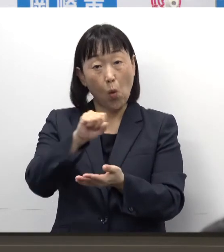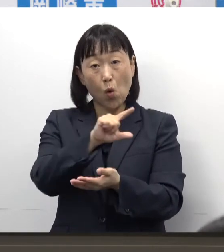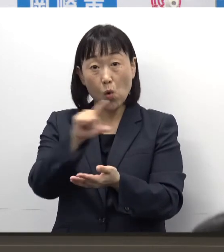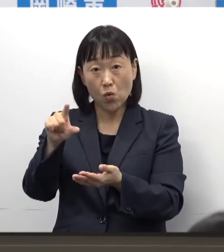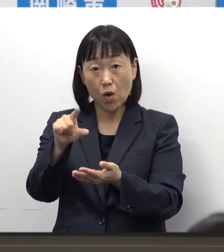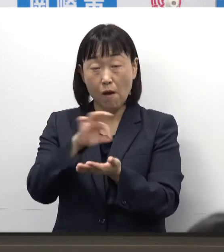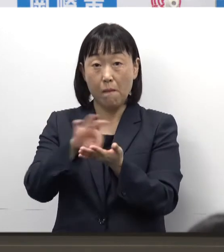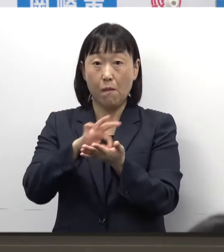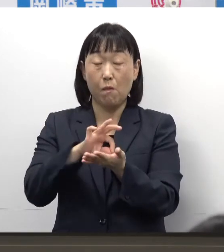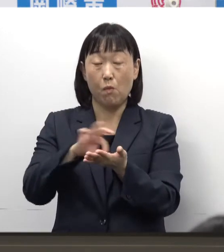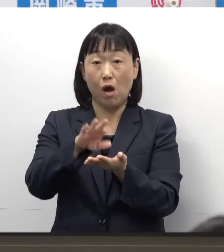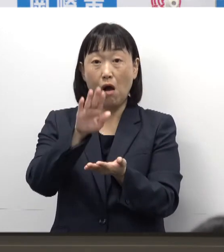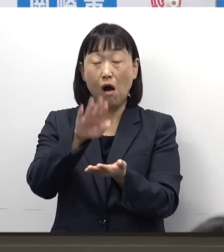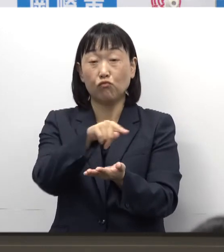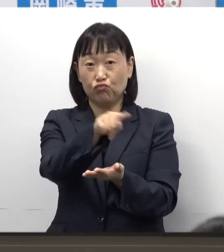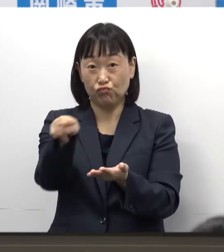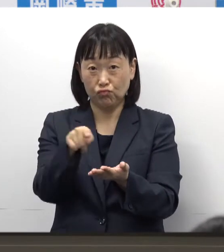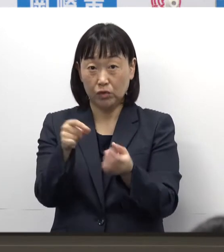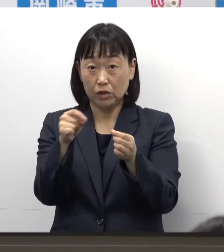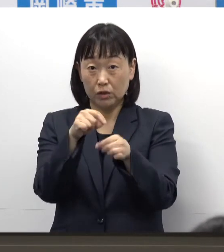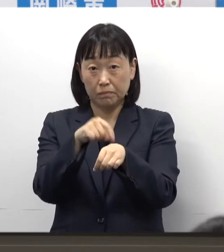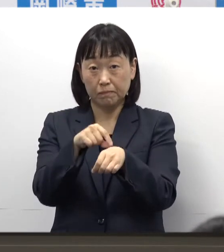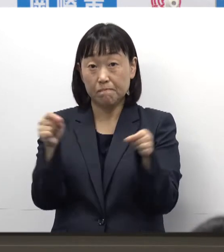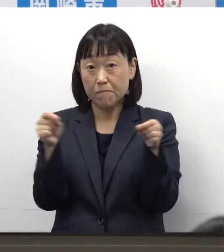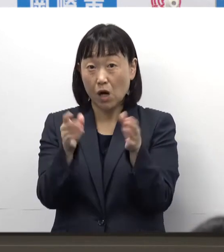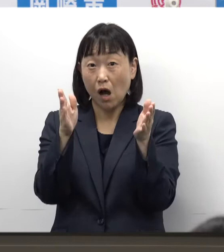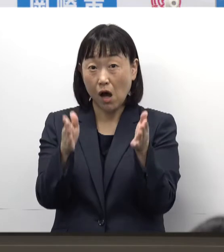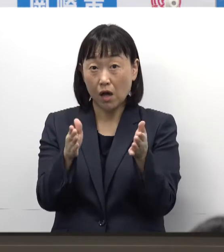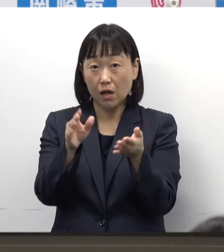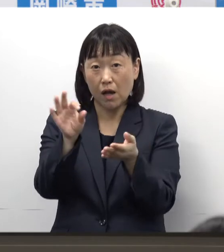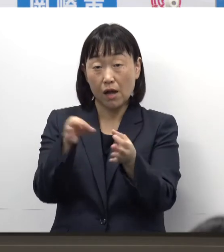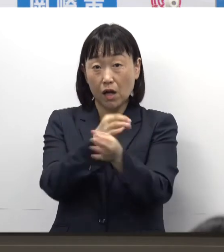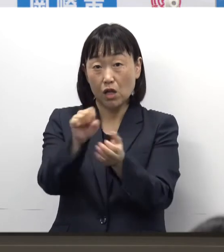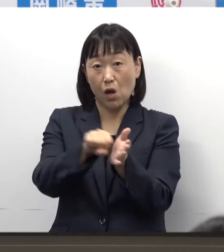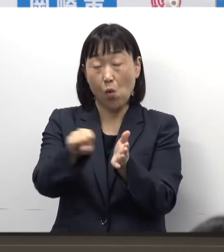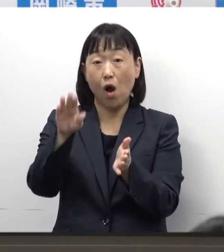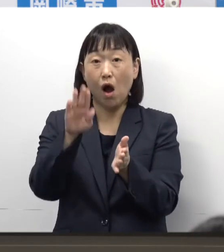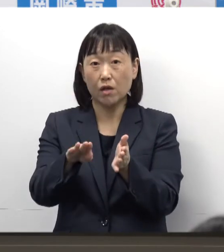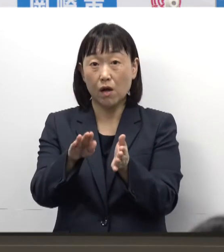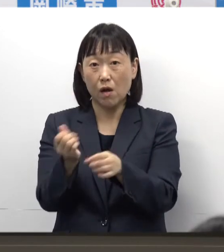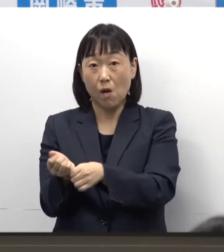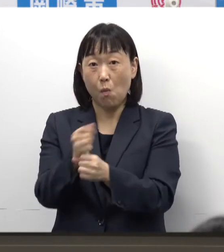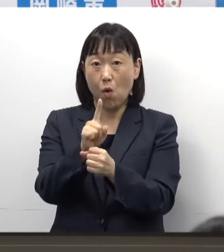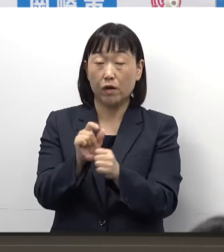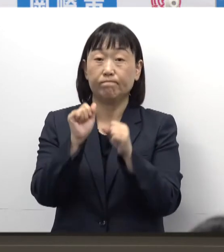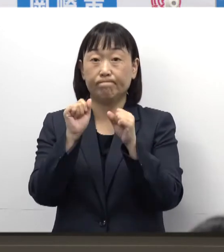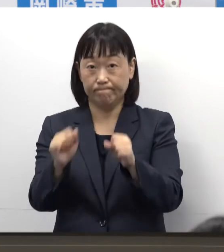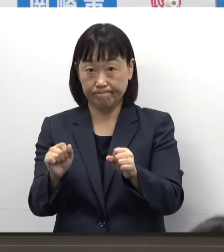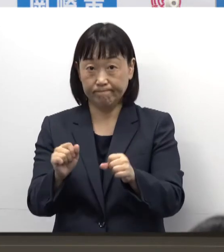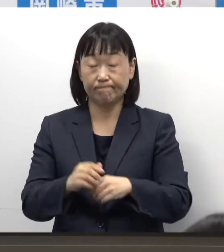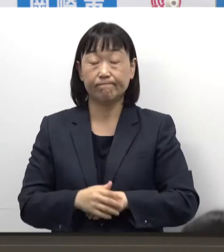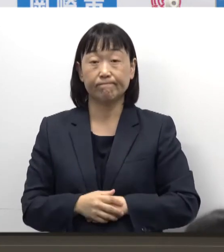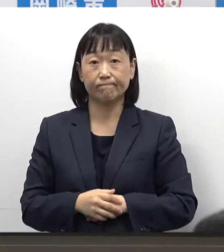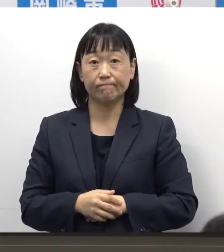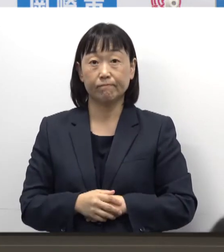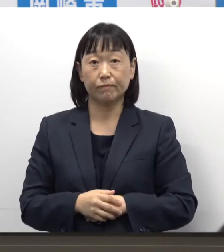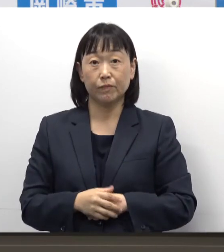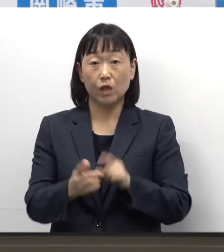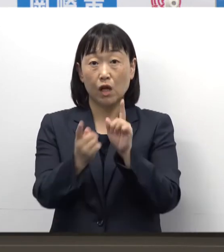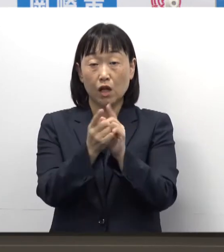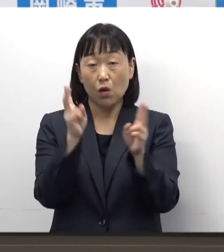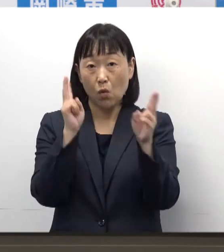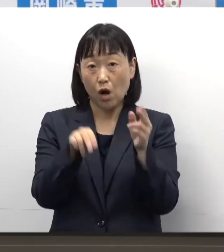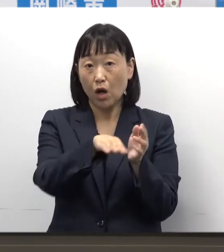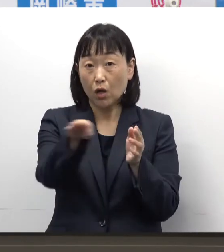生み出し短期間で大きな経済効果が得られましたので最後の実施を計画させていただくものです対象業種に